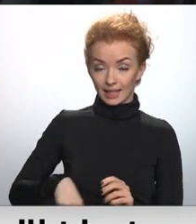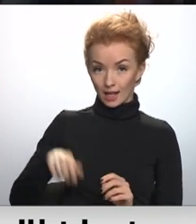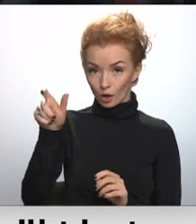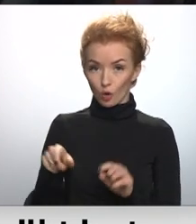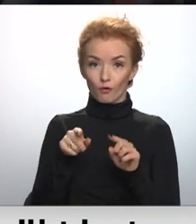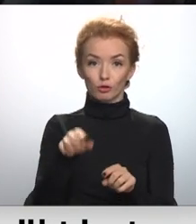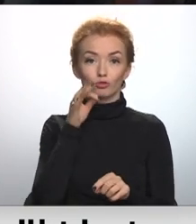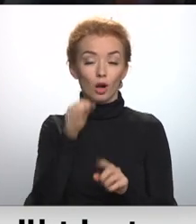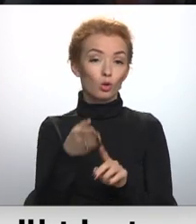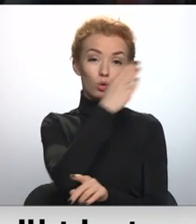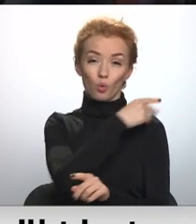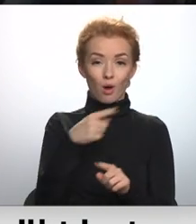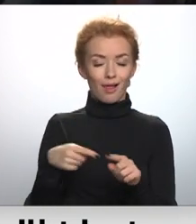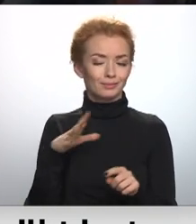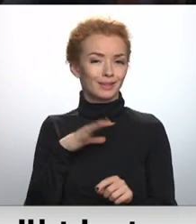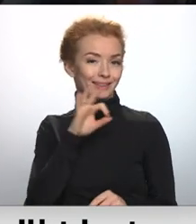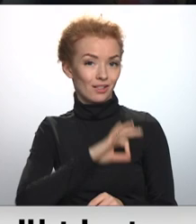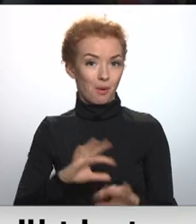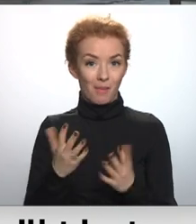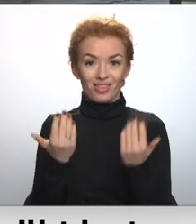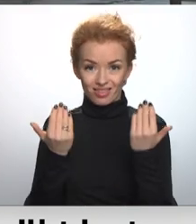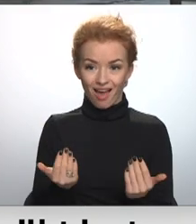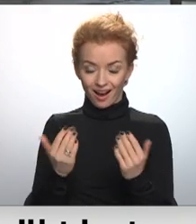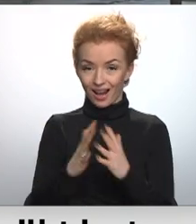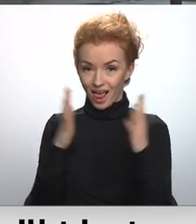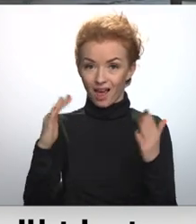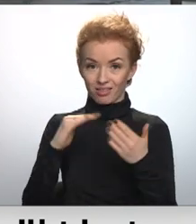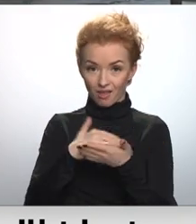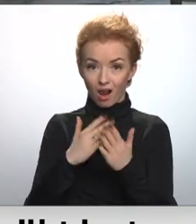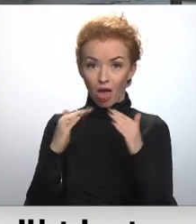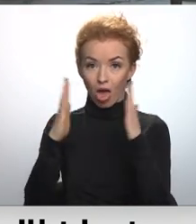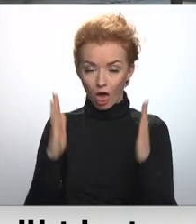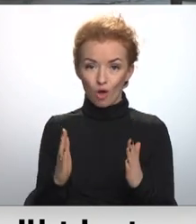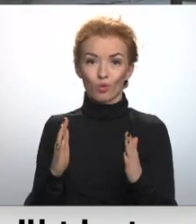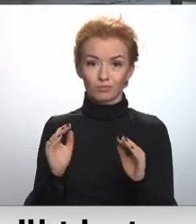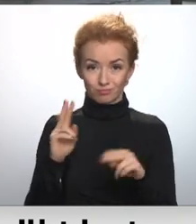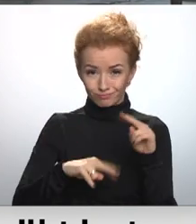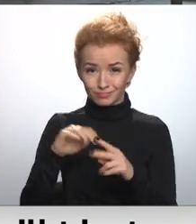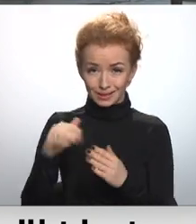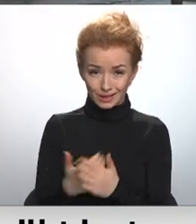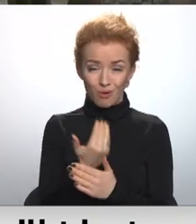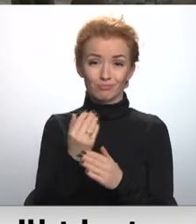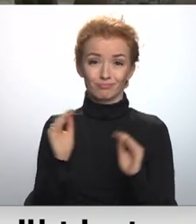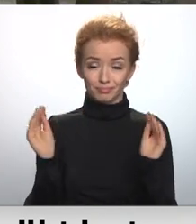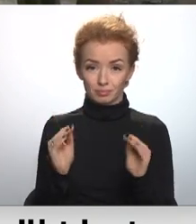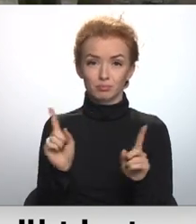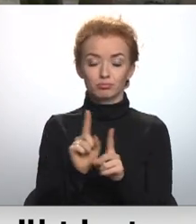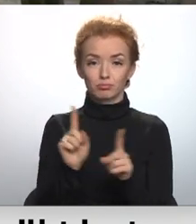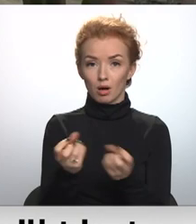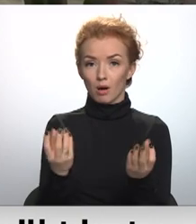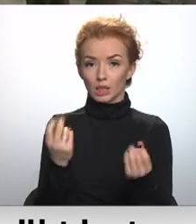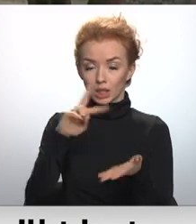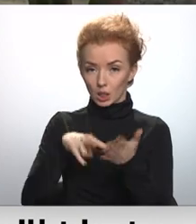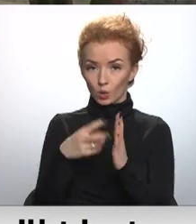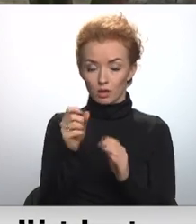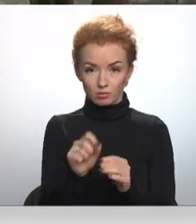bijis ļoti izdevīgi, bet tagad, neraugoties uz to, ka vairums ēku ir nosiltināts, rēķini par gāzi dubultojušies. Varētu teikt, ka